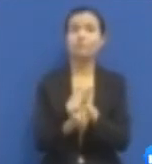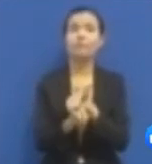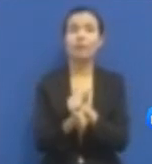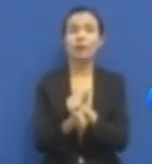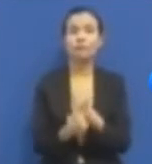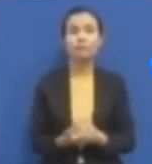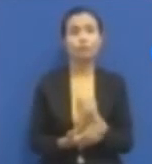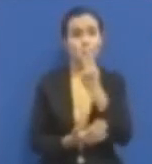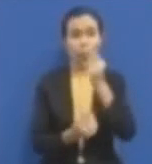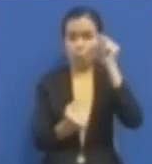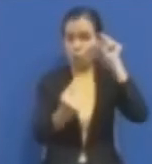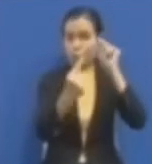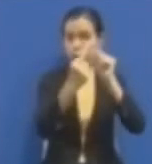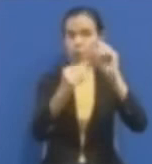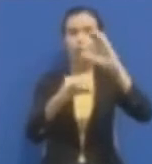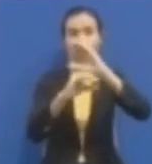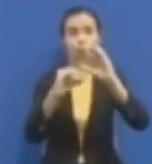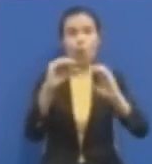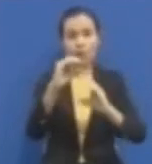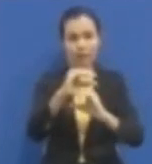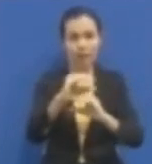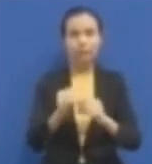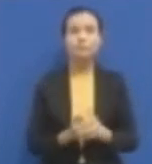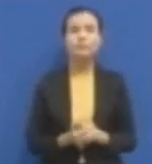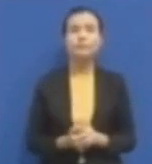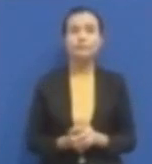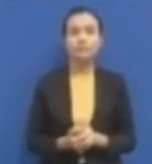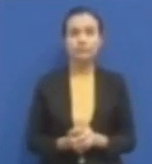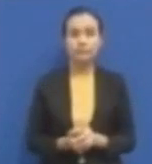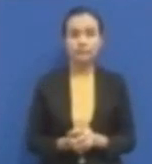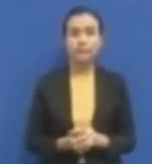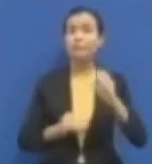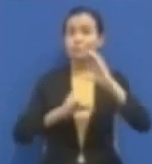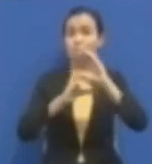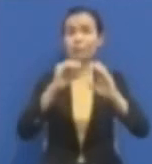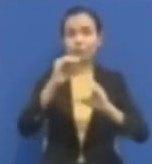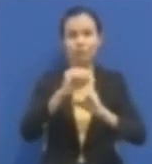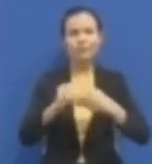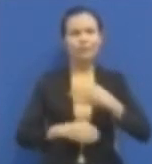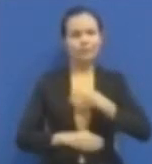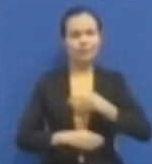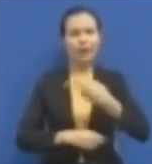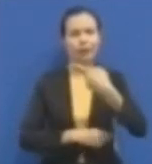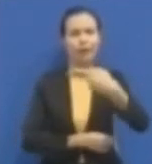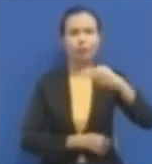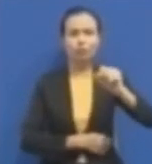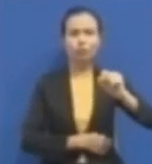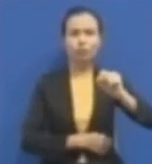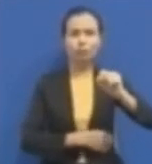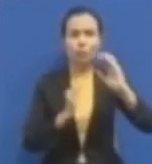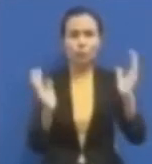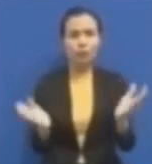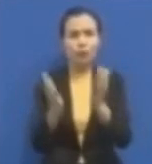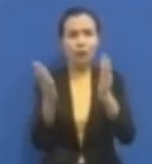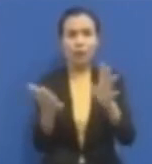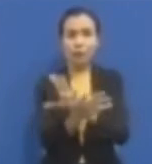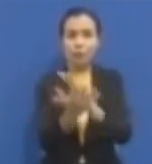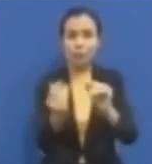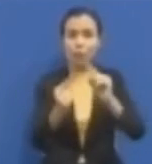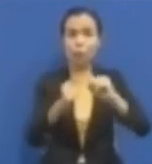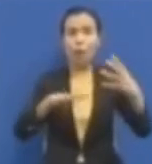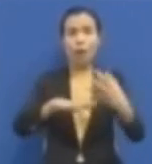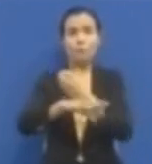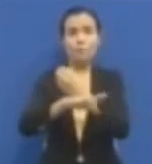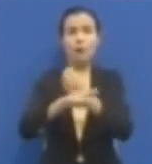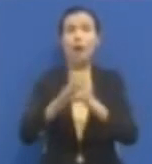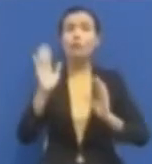ดูในวัตถุประสงค์ของโครงการนะครับพบว่าโครงการต้องการให้มีหลักสูตรการเสริมสร้างวัฒนธรรมการเมืองในระบอบประชาธิป